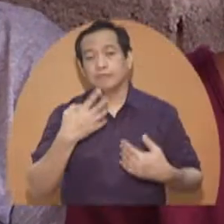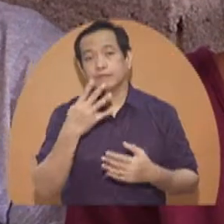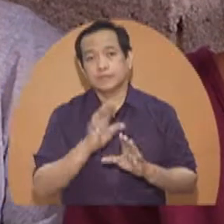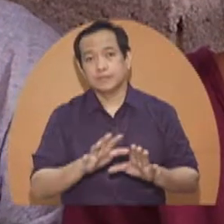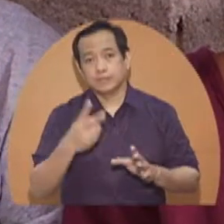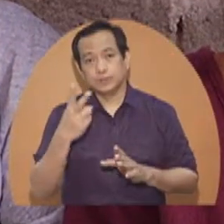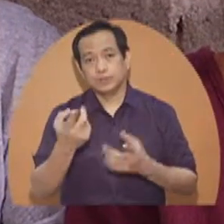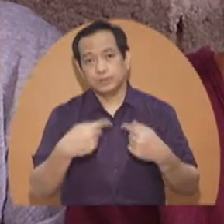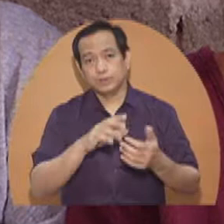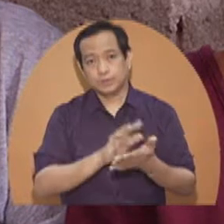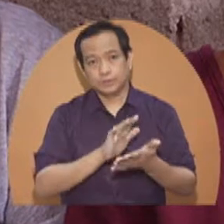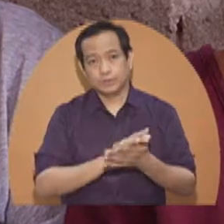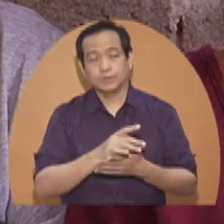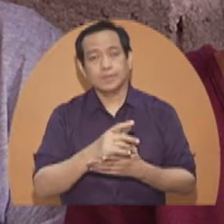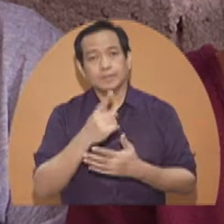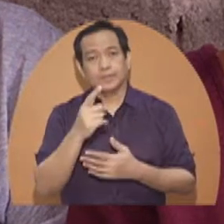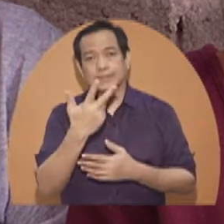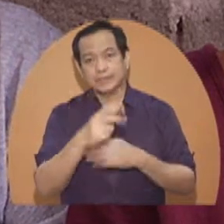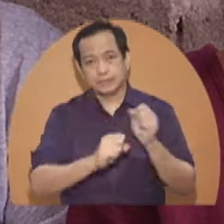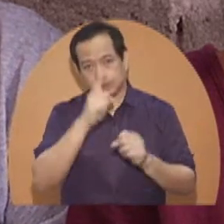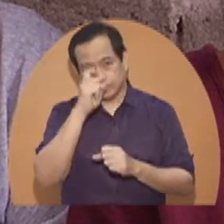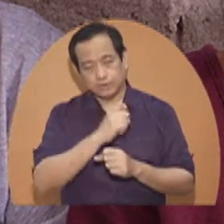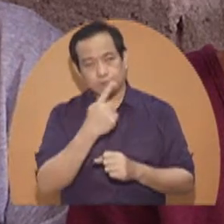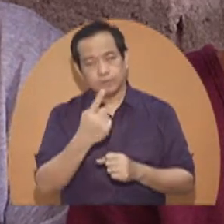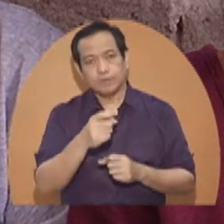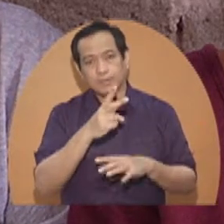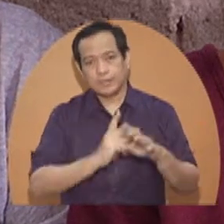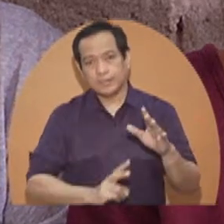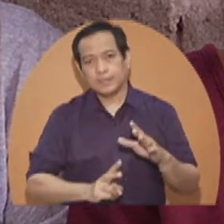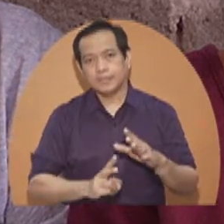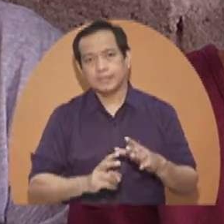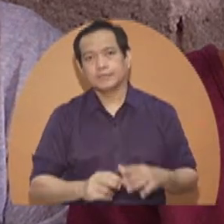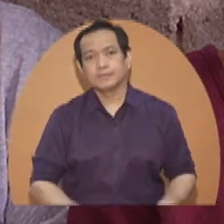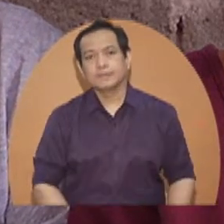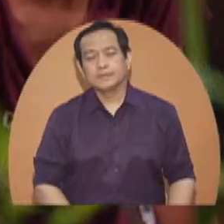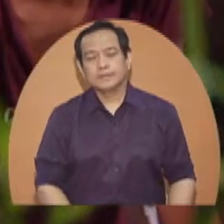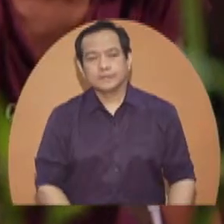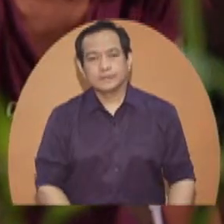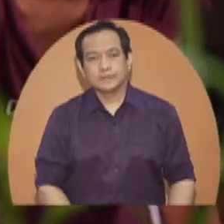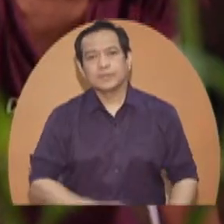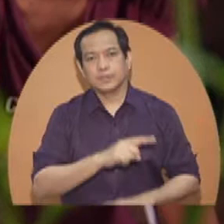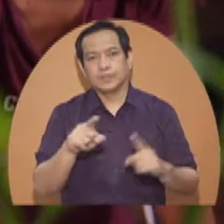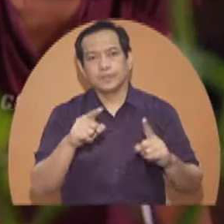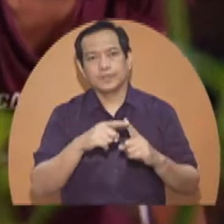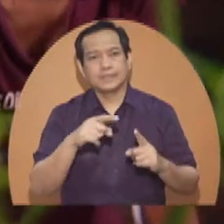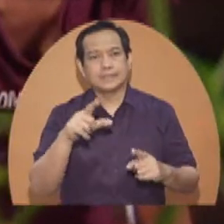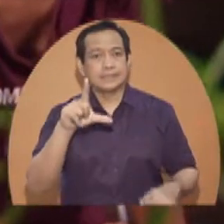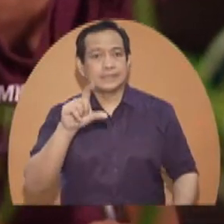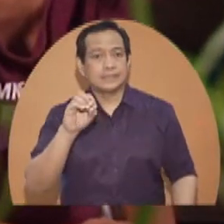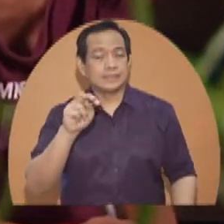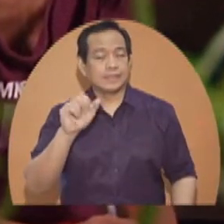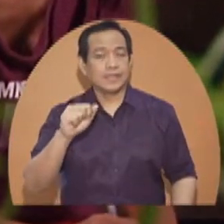Apat po ang anak ko, dalawa po ang nag-aaral, tapos isang tatlong taon at isang buwan at kalahati. Nang ipinagbuntis